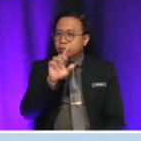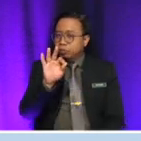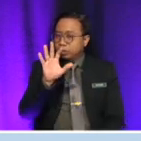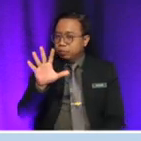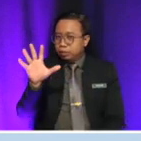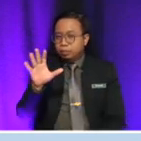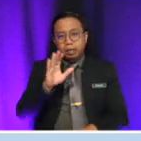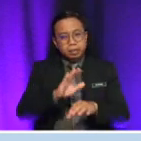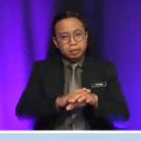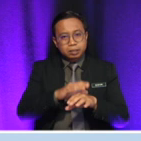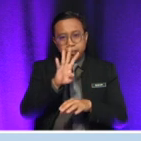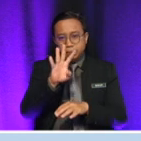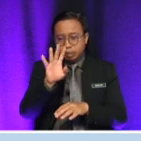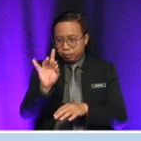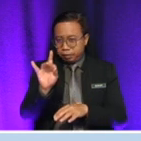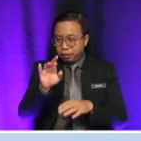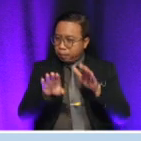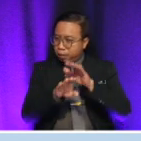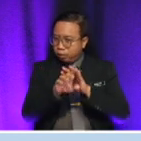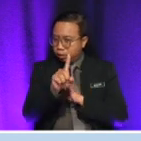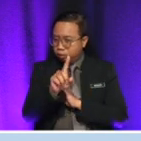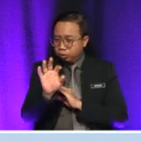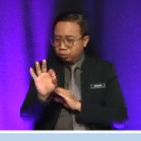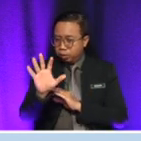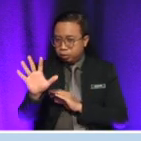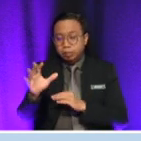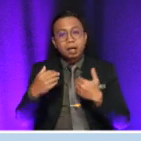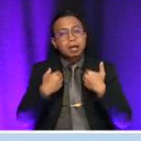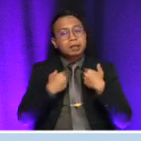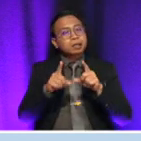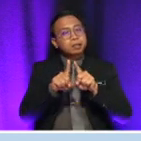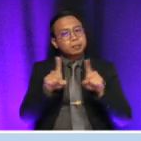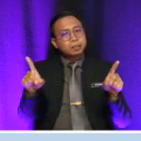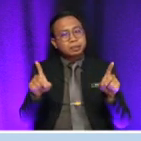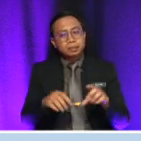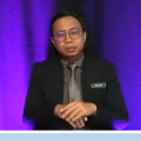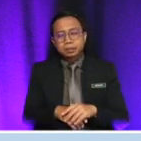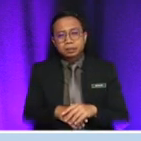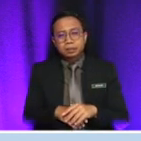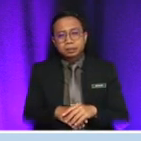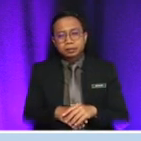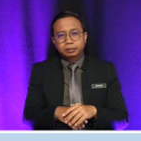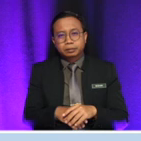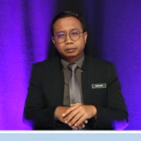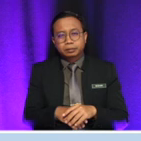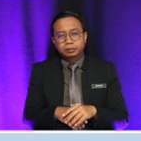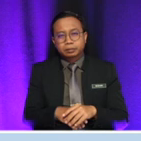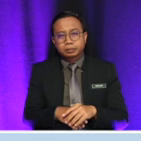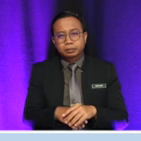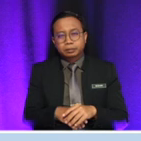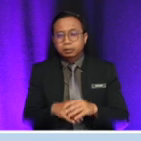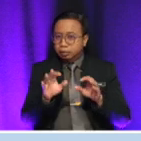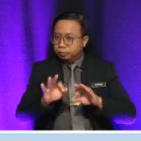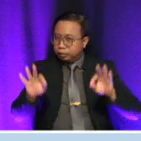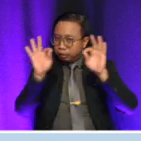atas 48 bahwa 1955 ada sedikit perbedaan di situ oke yang penting adalah